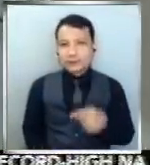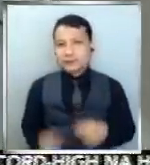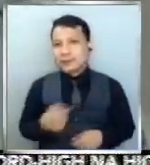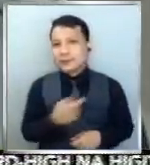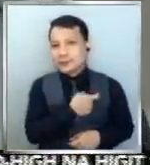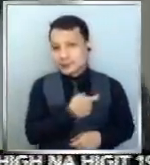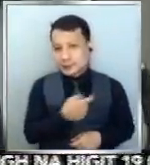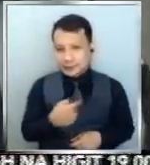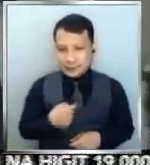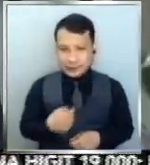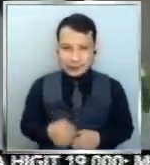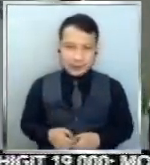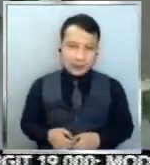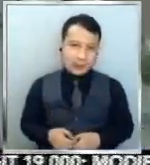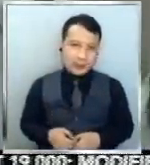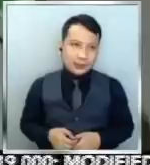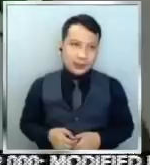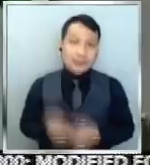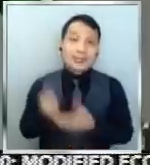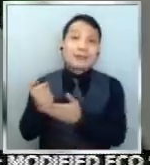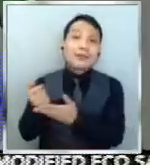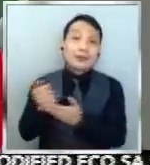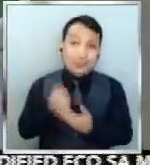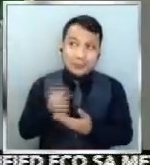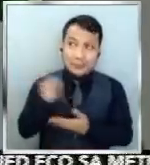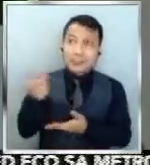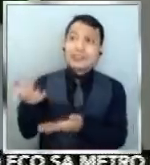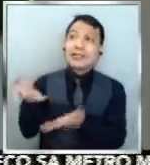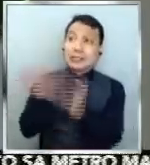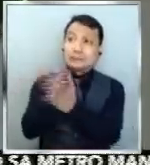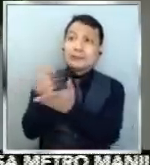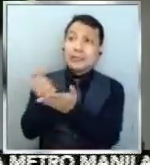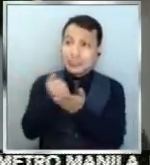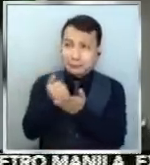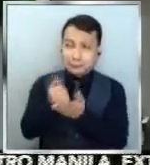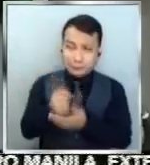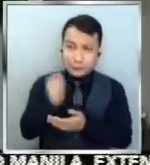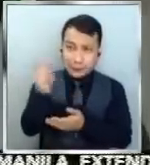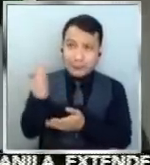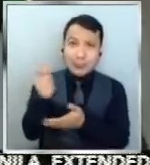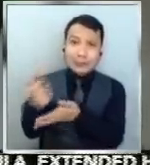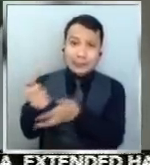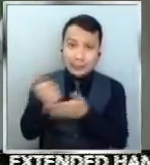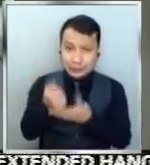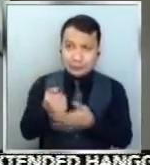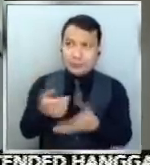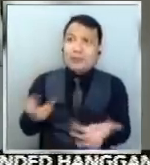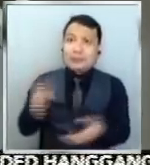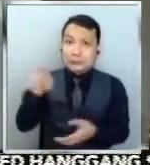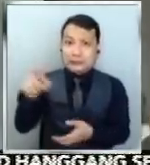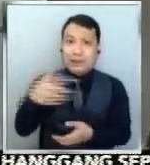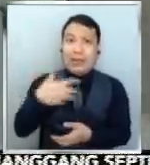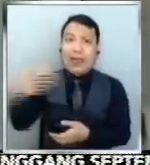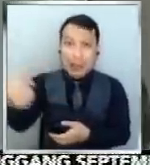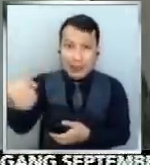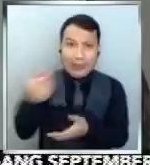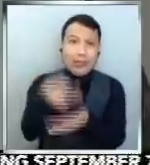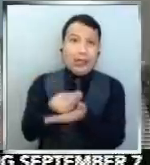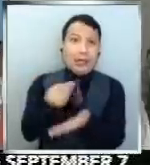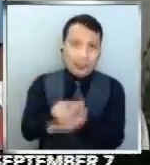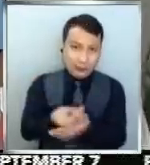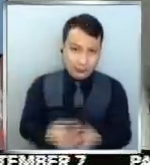dapat humingi tayo ng tulong sa kanila. Sila pa lang nagpapahamak sa atin. Sila pa lang kumuha ng pera na para sa